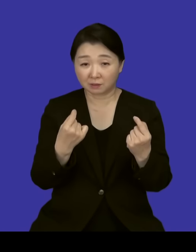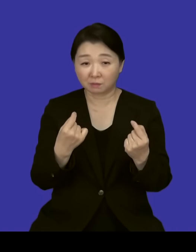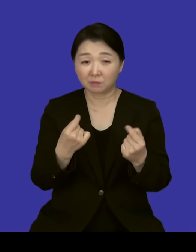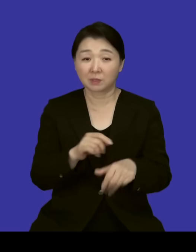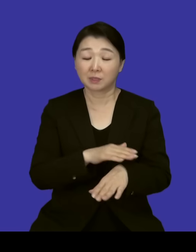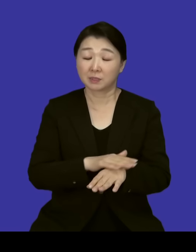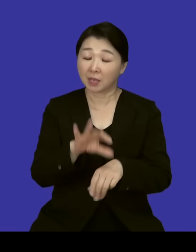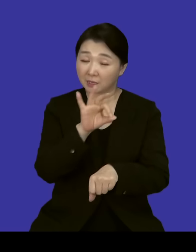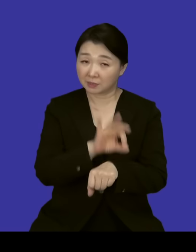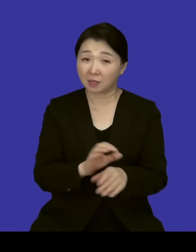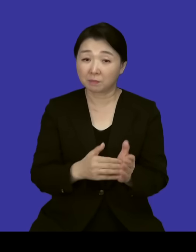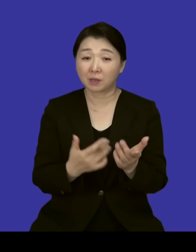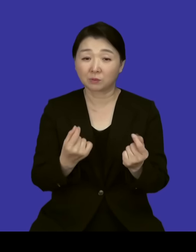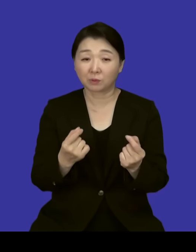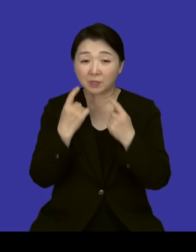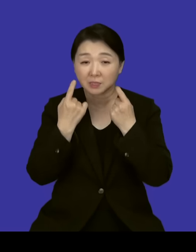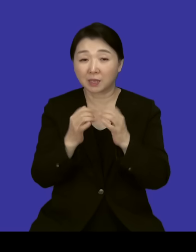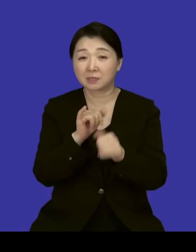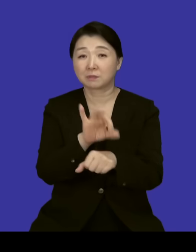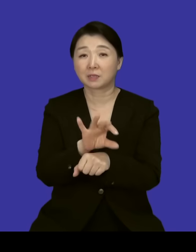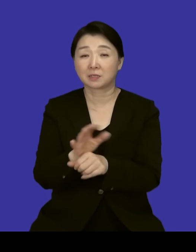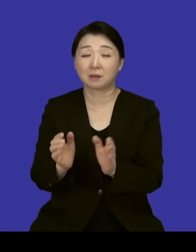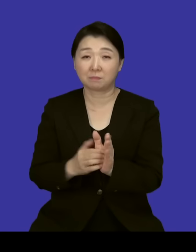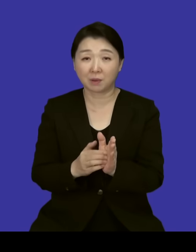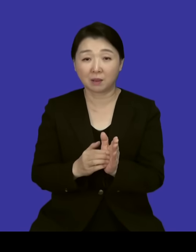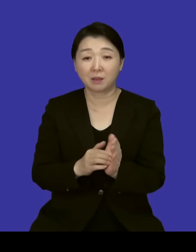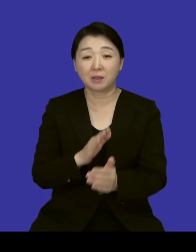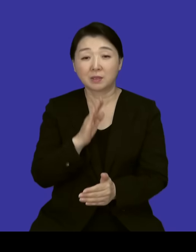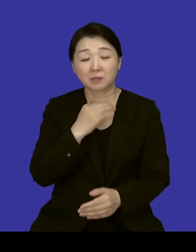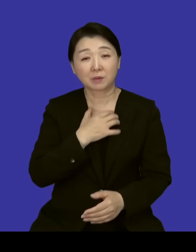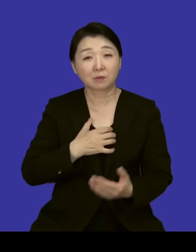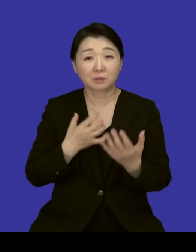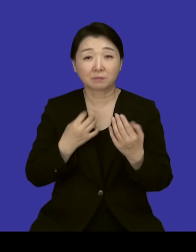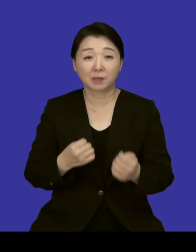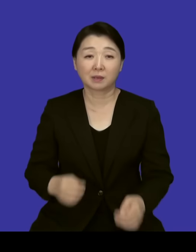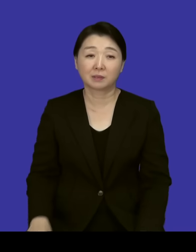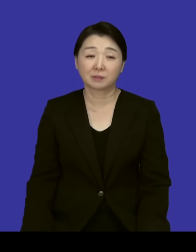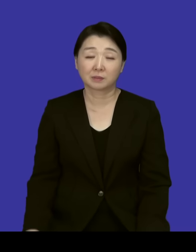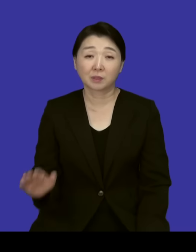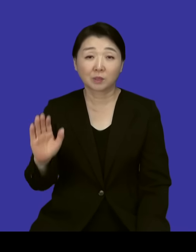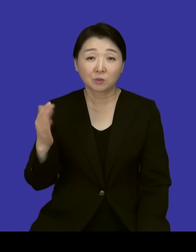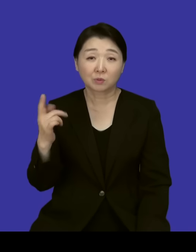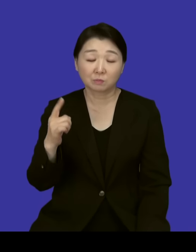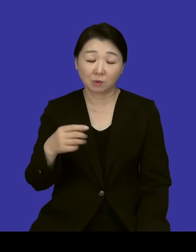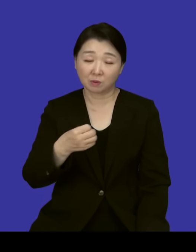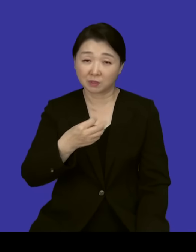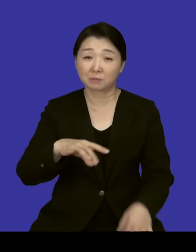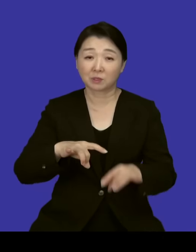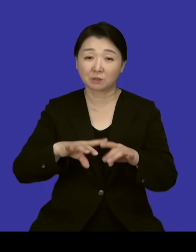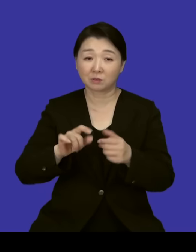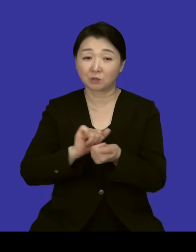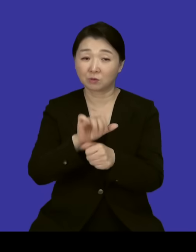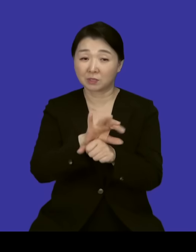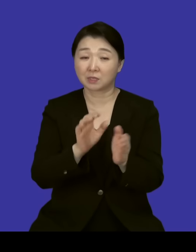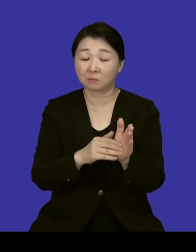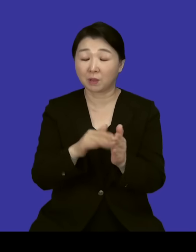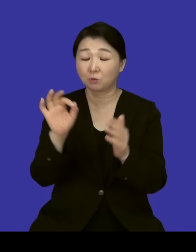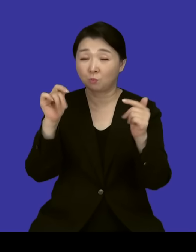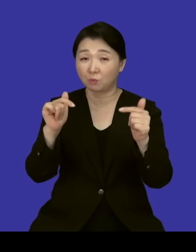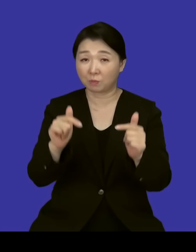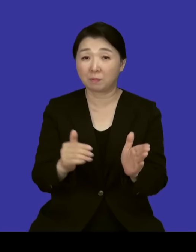잘 사셨다는 거죠. 개인분들 막 사셨는데 네. 얼마나 걱정이겠어요. 네. 최근에도 뭐 삼성전자나 뭐 주식 샀는데 계속